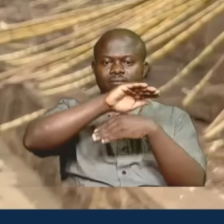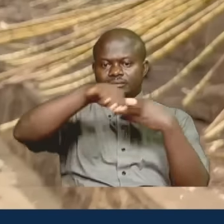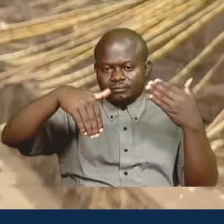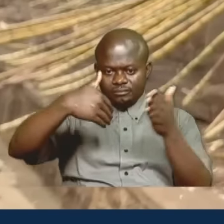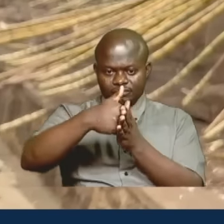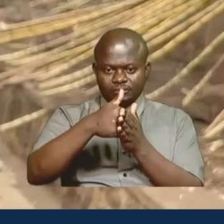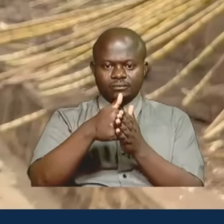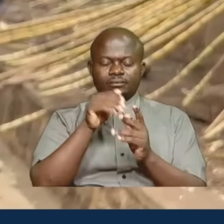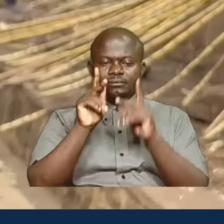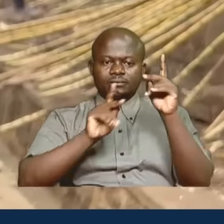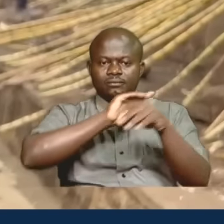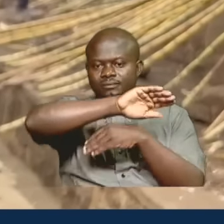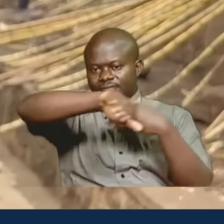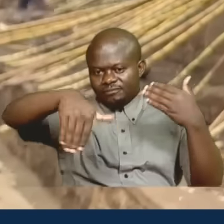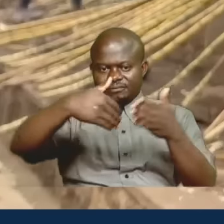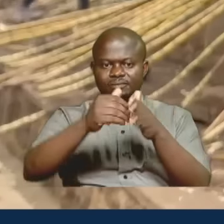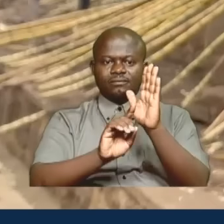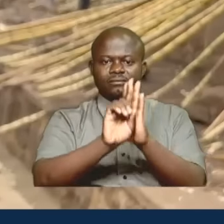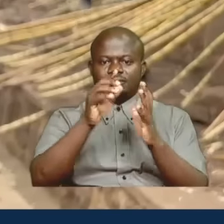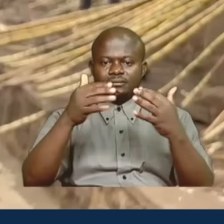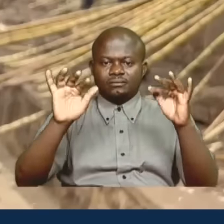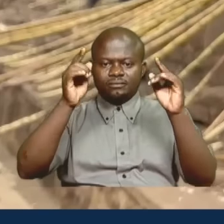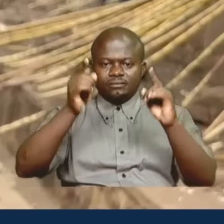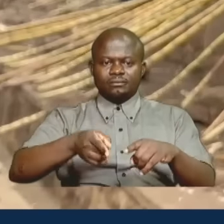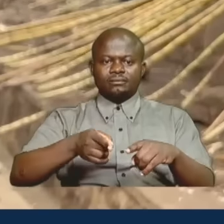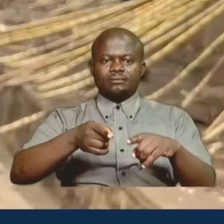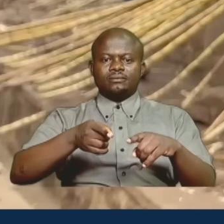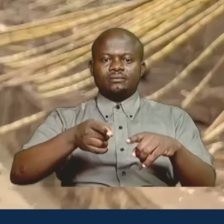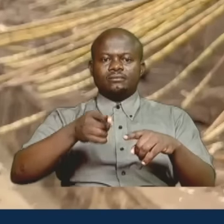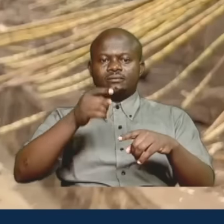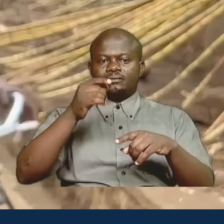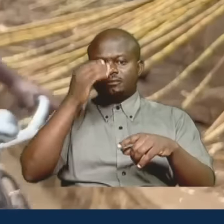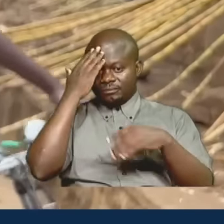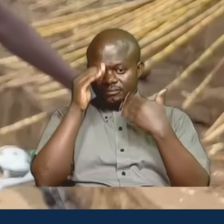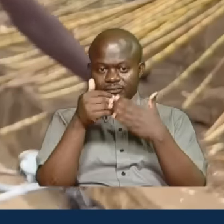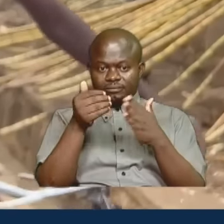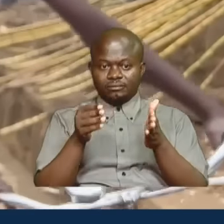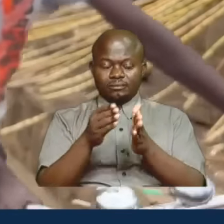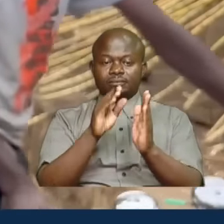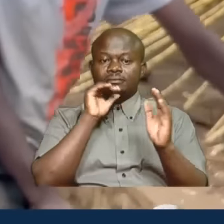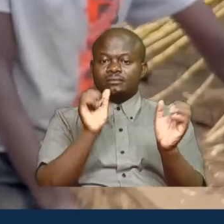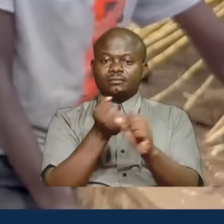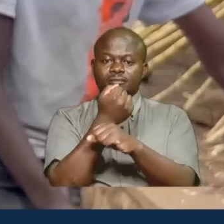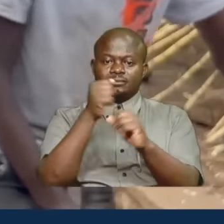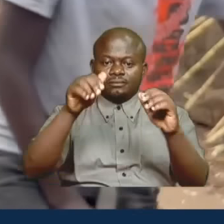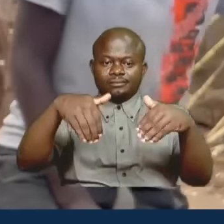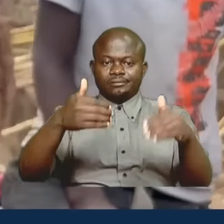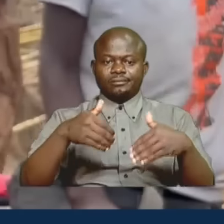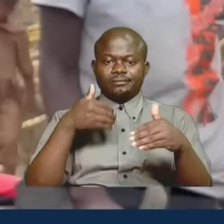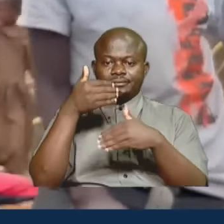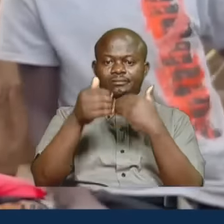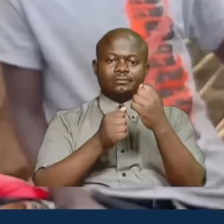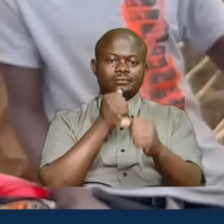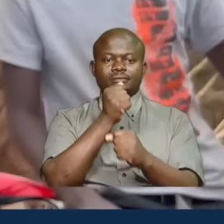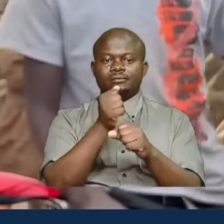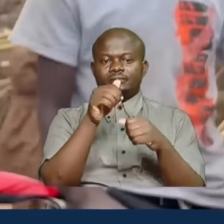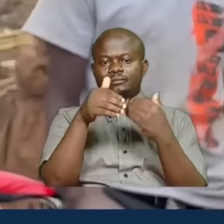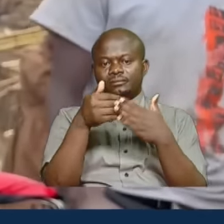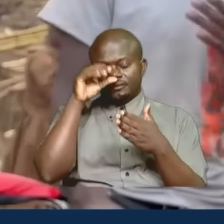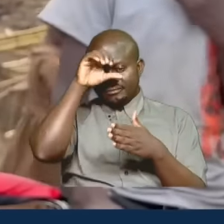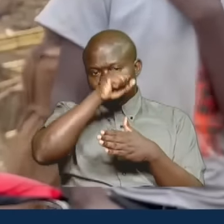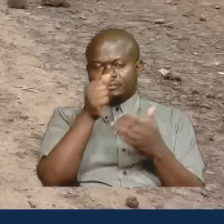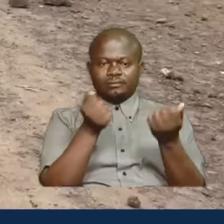wese iterambere ryamugezeho hejuru y'uyu muhanda kuko ntabwo yahinga ngo imyaka ahinze ngo ibure